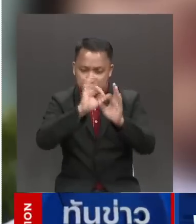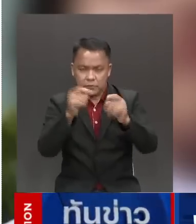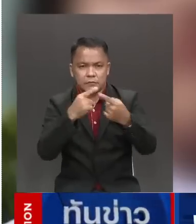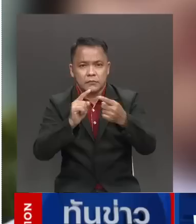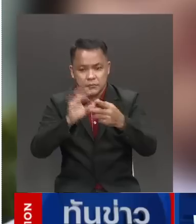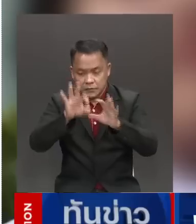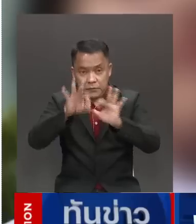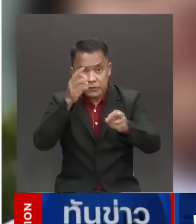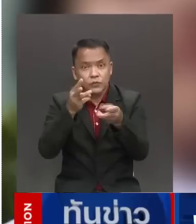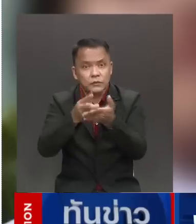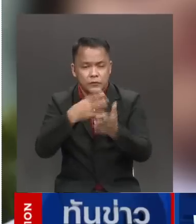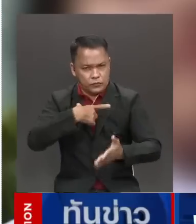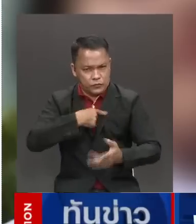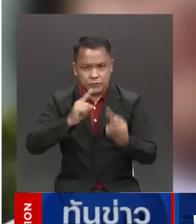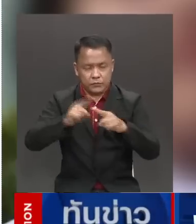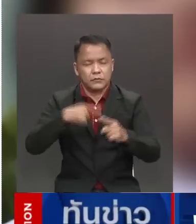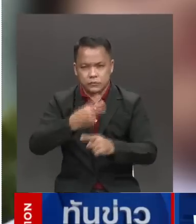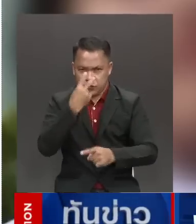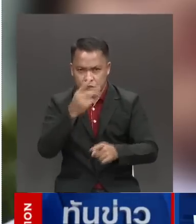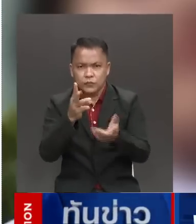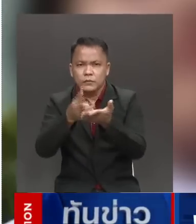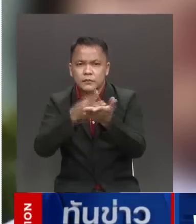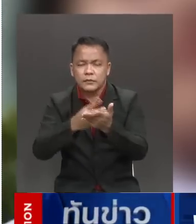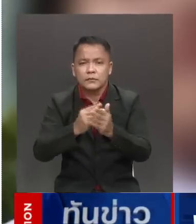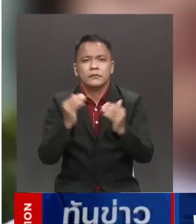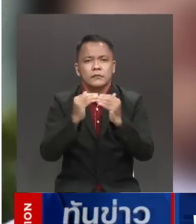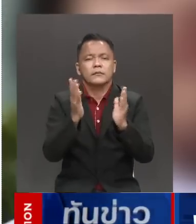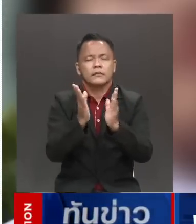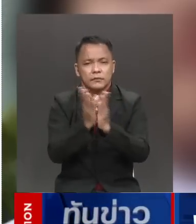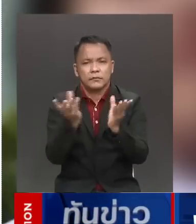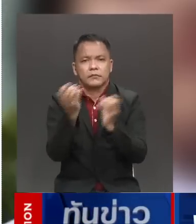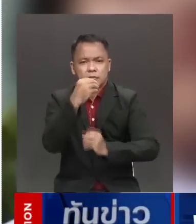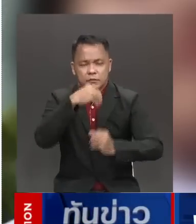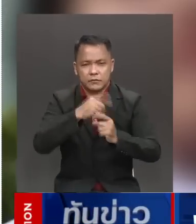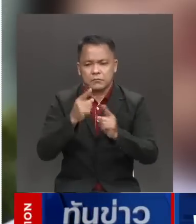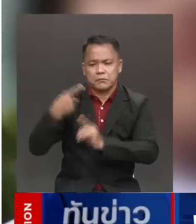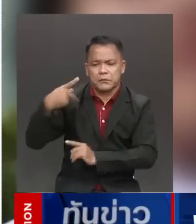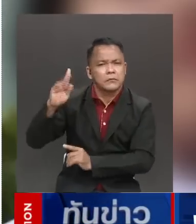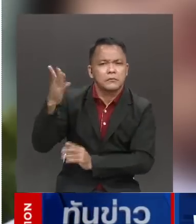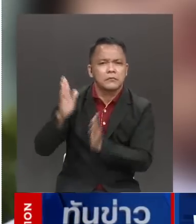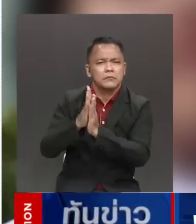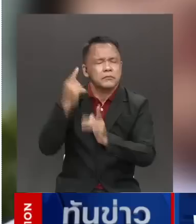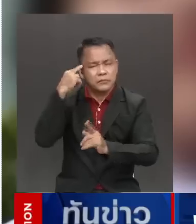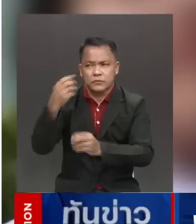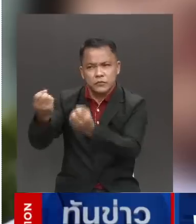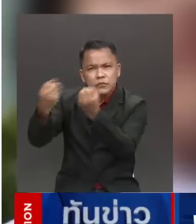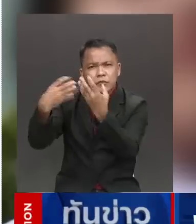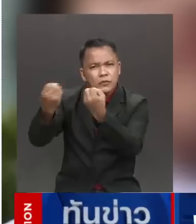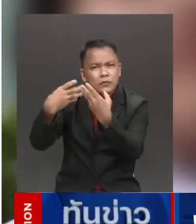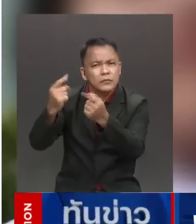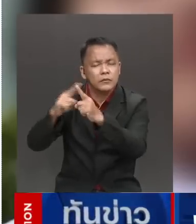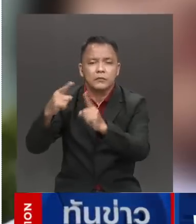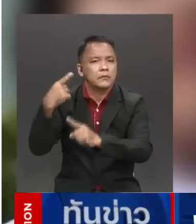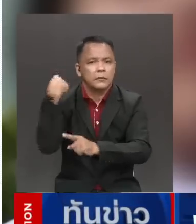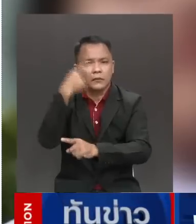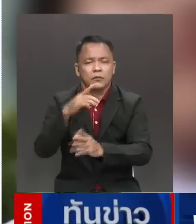นูไม่ได้เลือกเรียนเฉพาะวิชาที่ชอบแต่หนูเห็นว่าวิชาจริยธรรมเป็นวิชาที่ไม่มีประโยชน์หนูคิดว่าสอนกันมาแบบนี้ก็